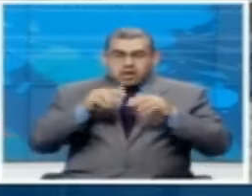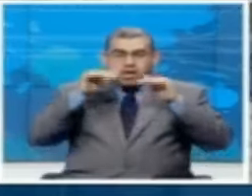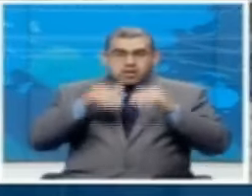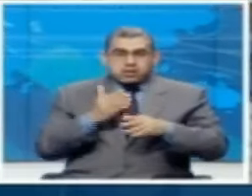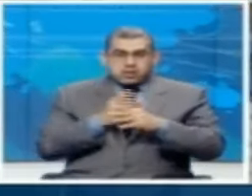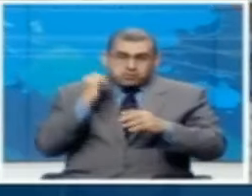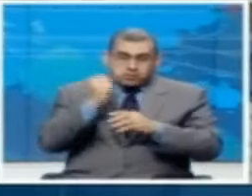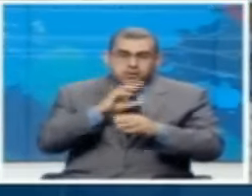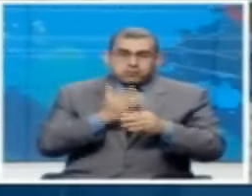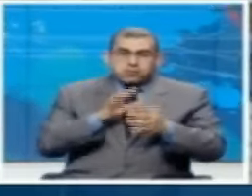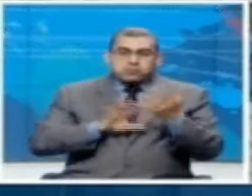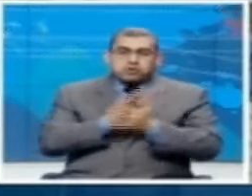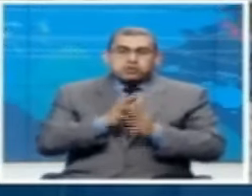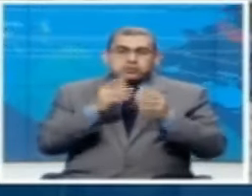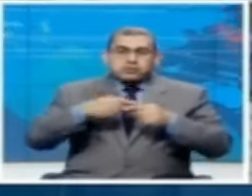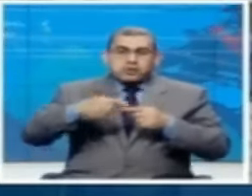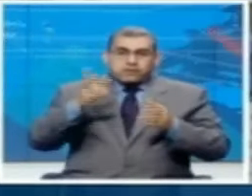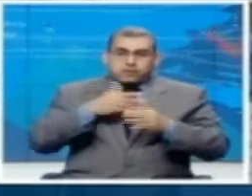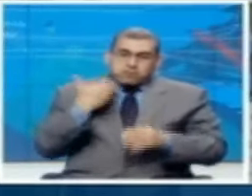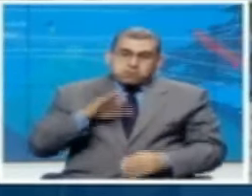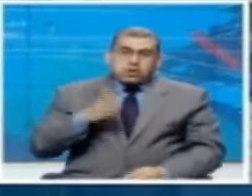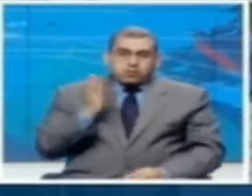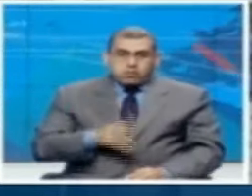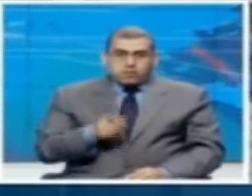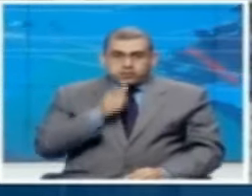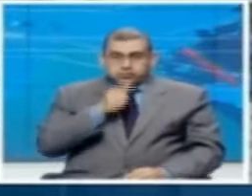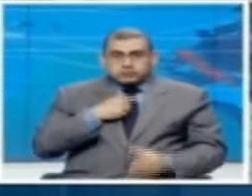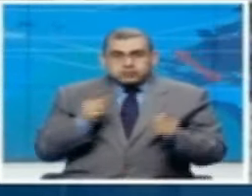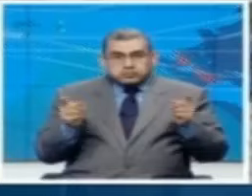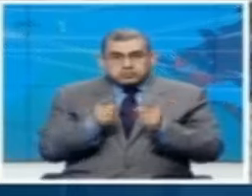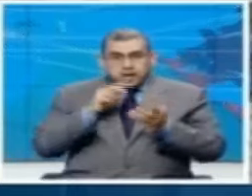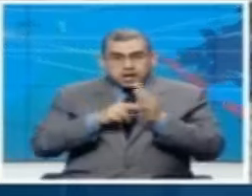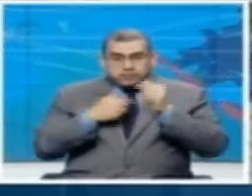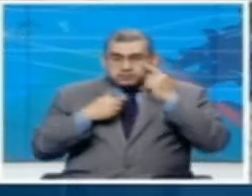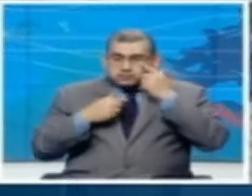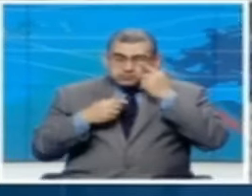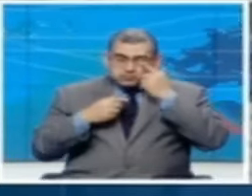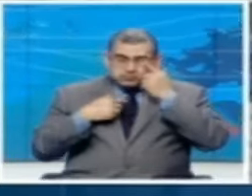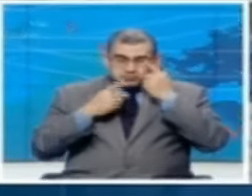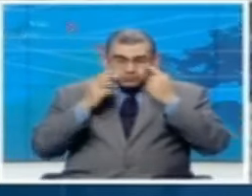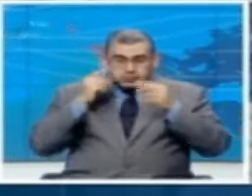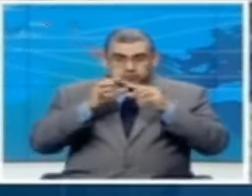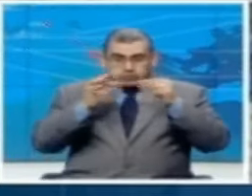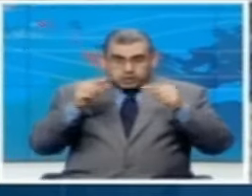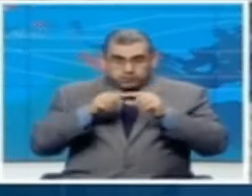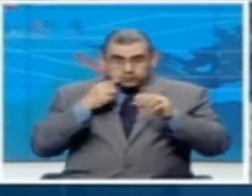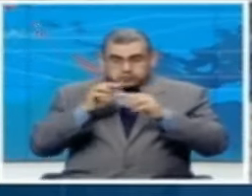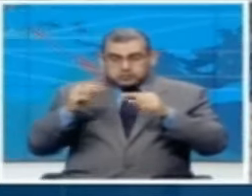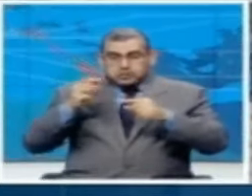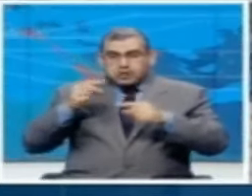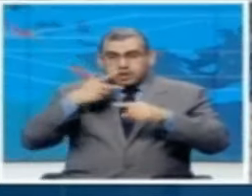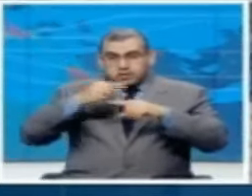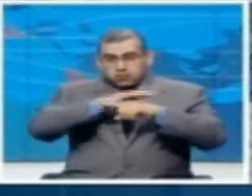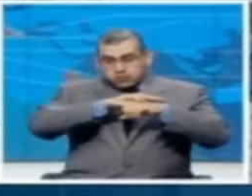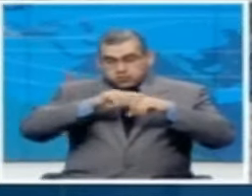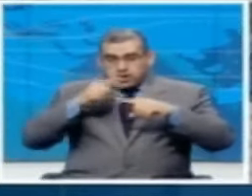وبتسبب مشاكل كبيره ومكن تسبب لوفيات كمان انا باختصار بحاول ان انا بغطي الاسطره بمضادات حيويه بشويه